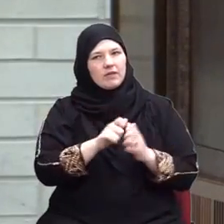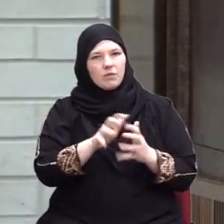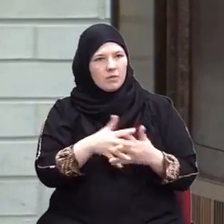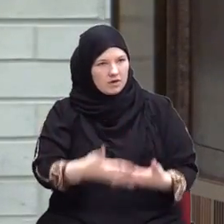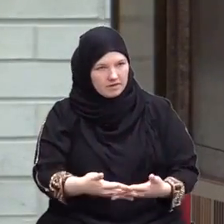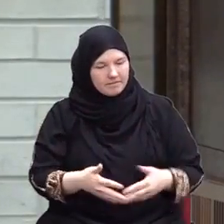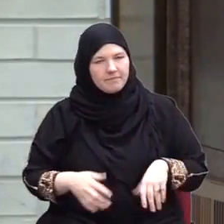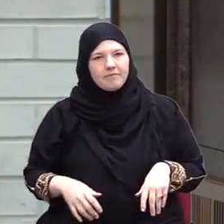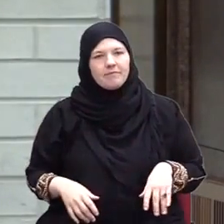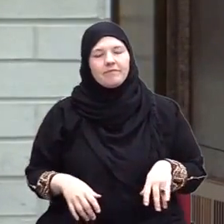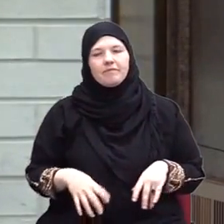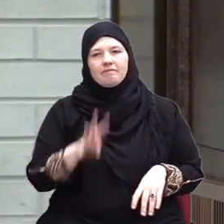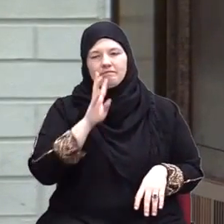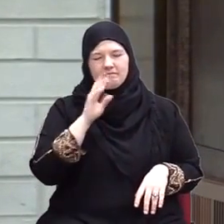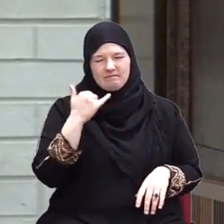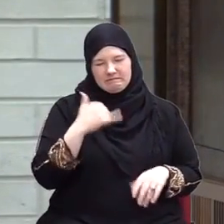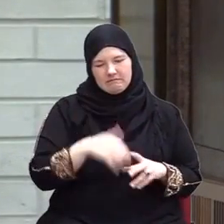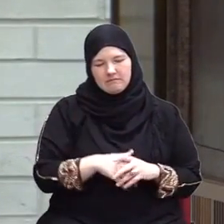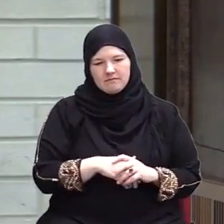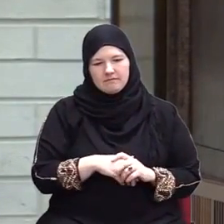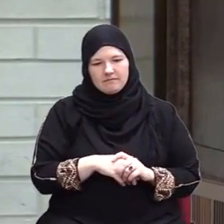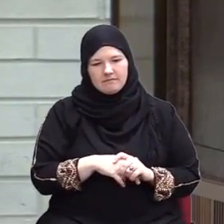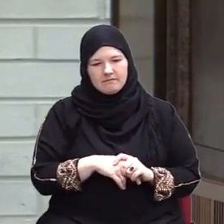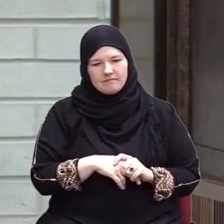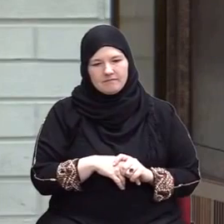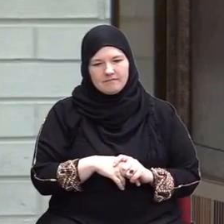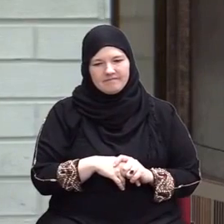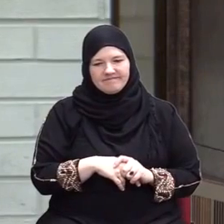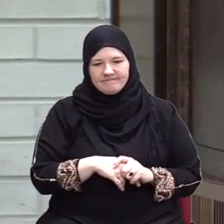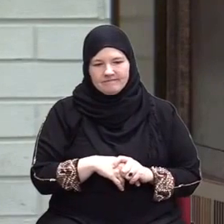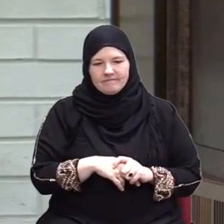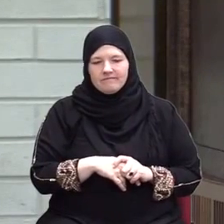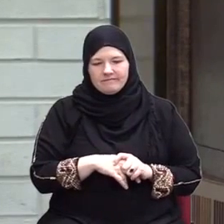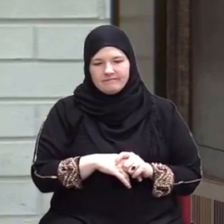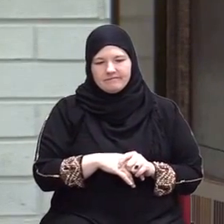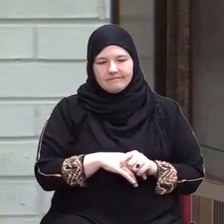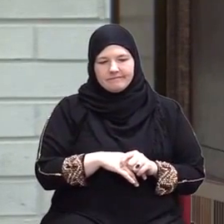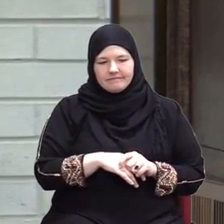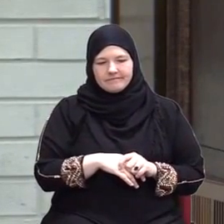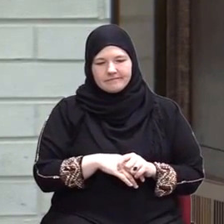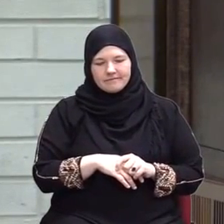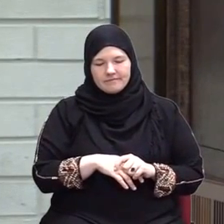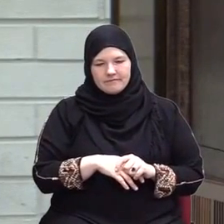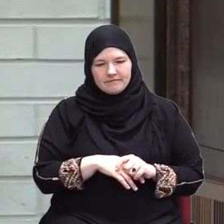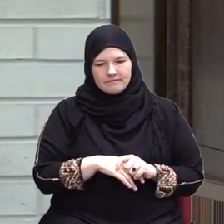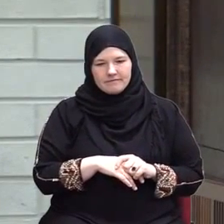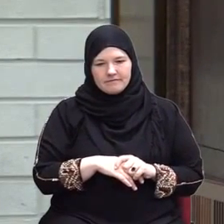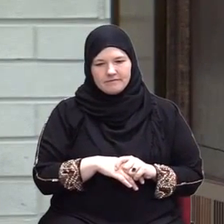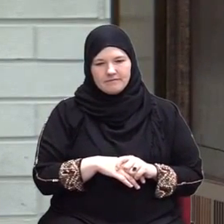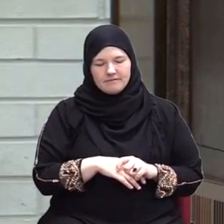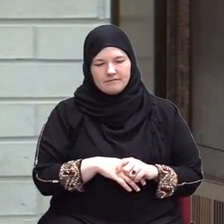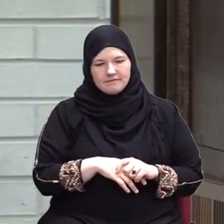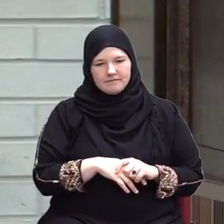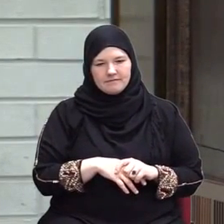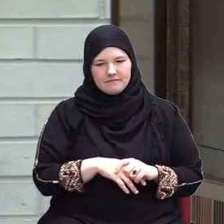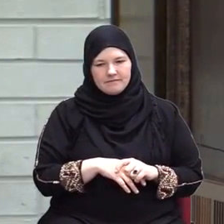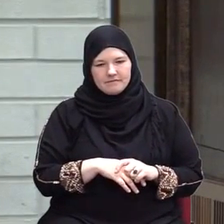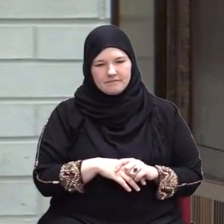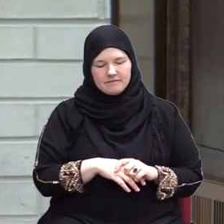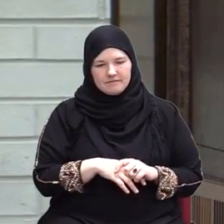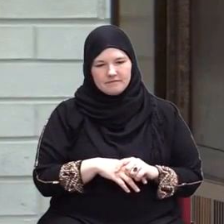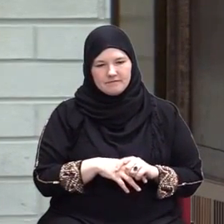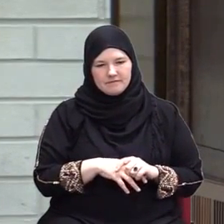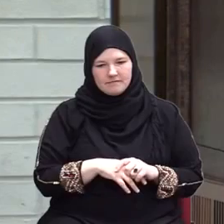people is, فَأَمَّا الَّذِينَ آمَنُوا فَيَعْلَمُونَ أَنَّهُ الْحَقَّ مِنْ رَبِّهِمْ. As far